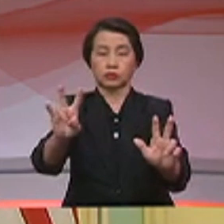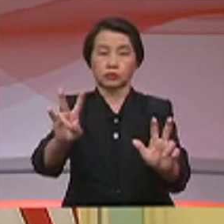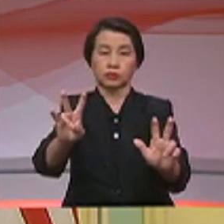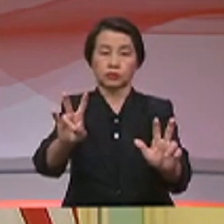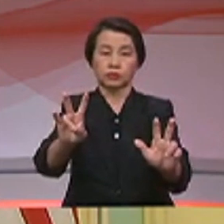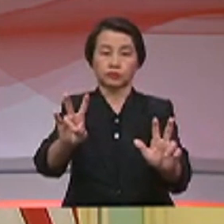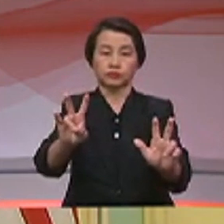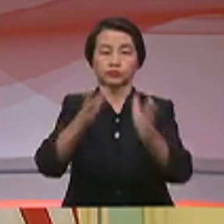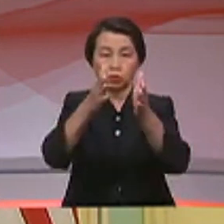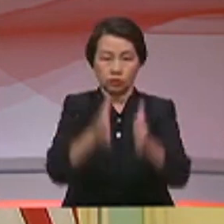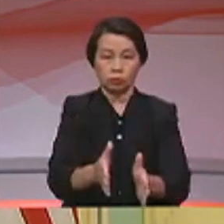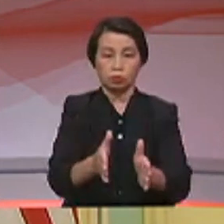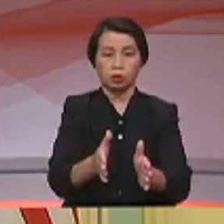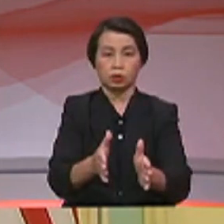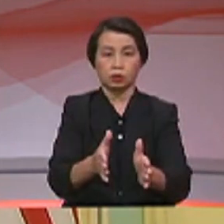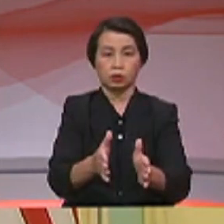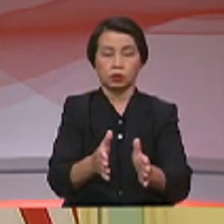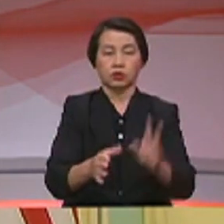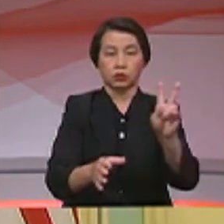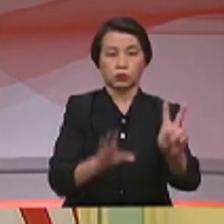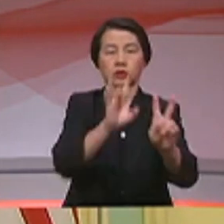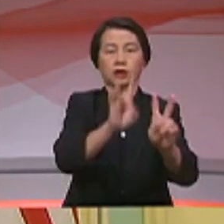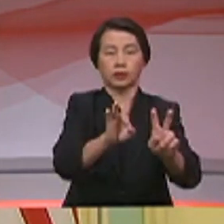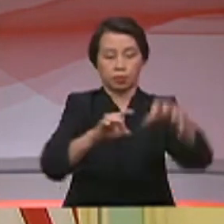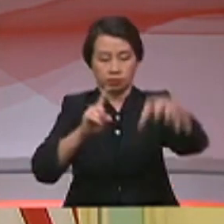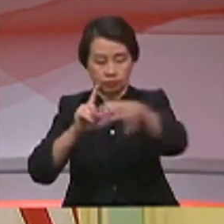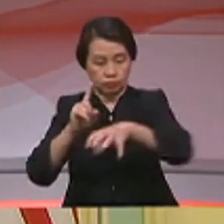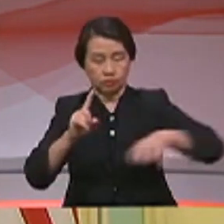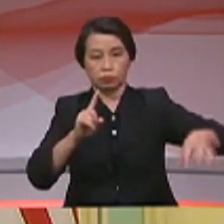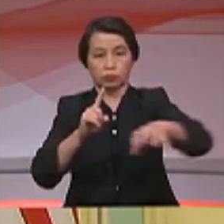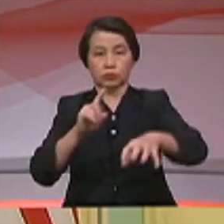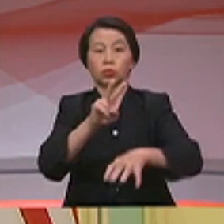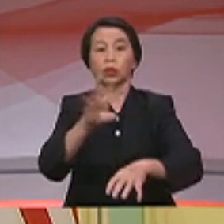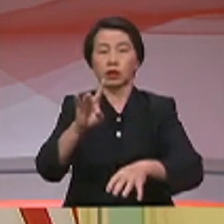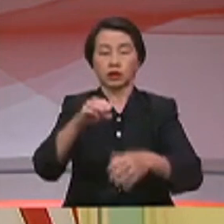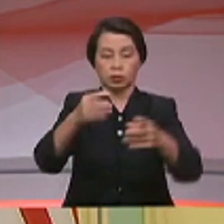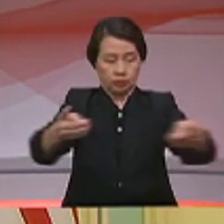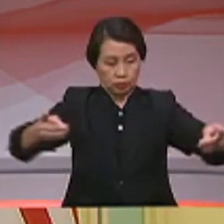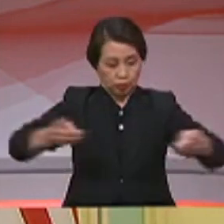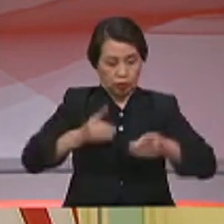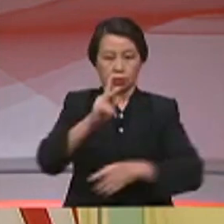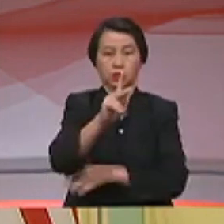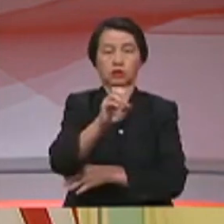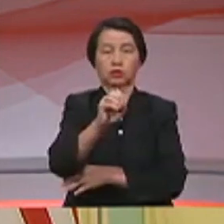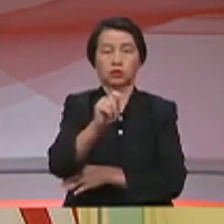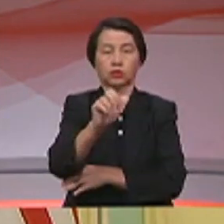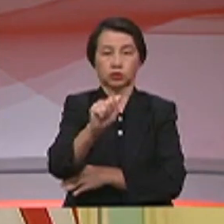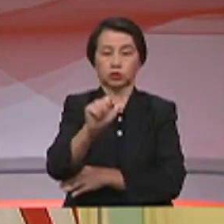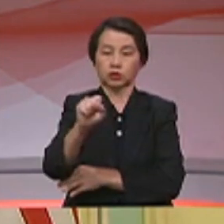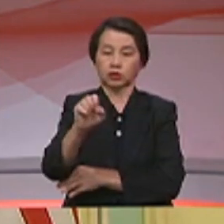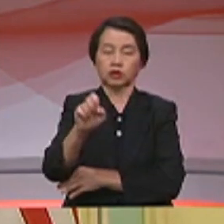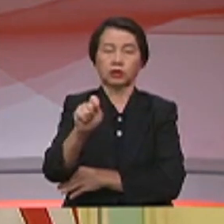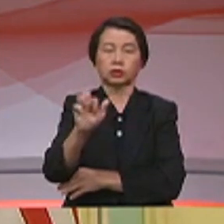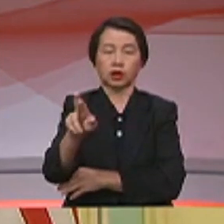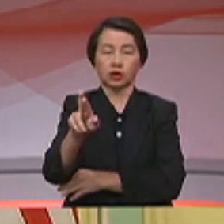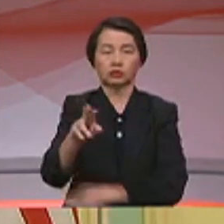366,787 penduduk di 28 mukim di daerah Kota Star. Seperti biasa,